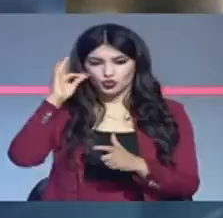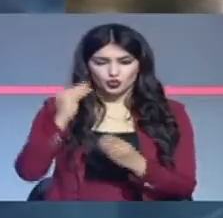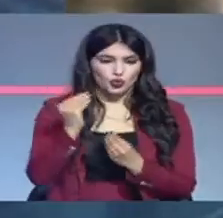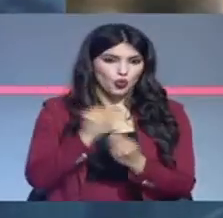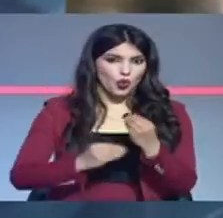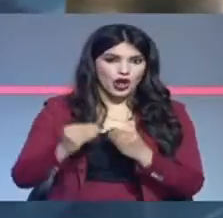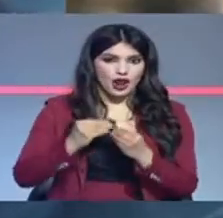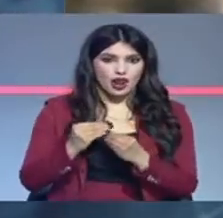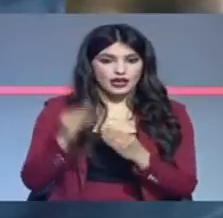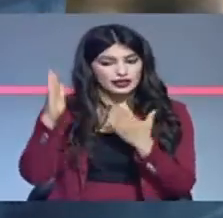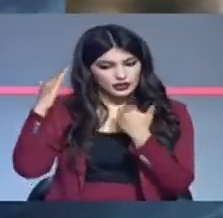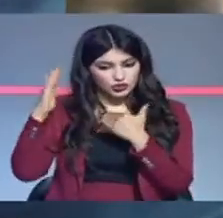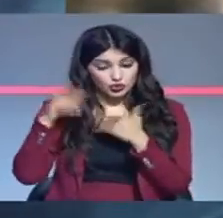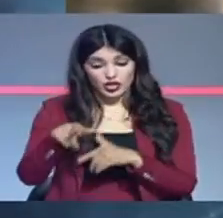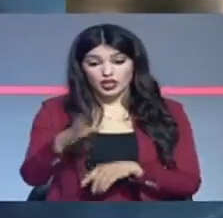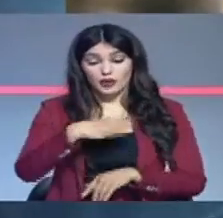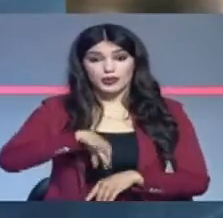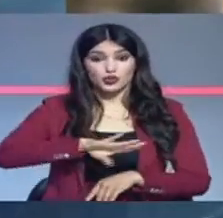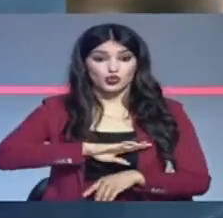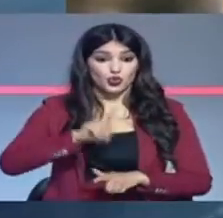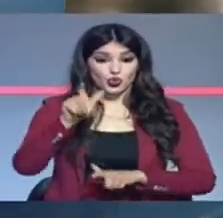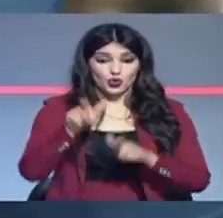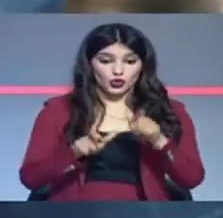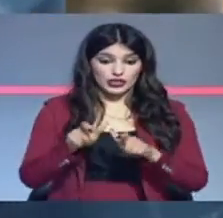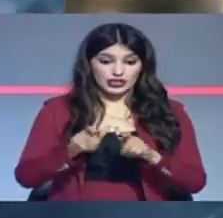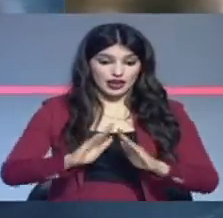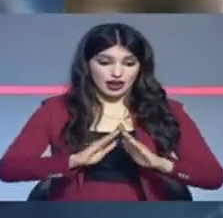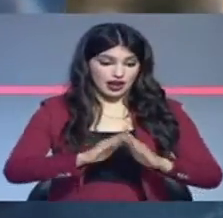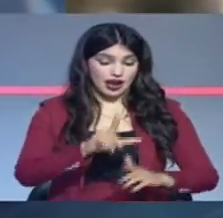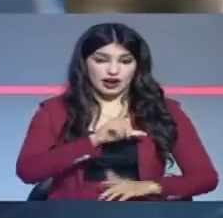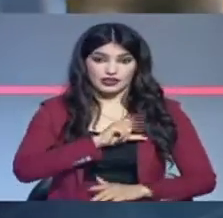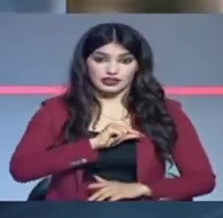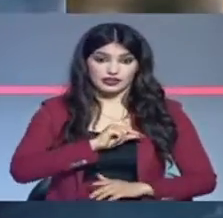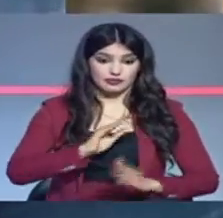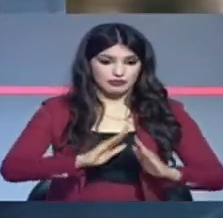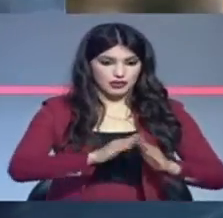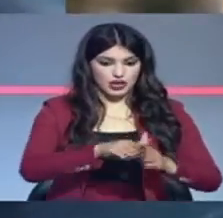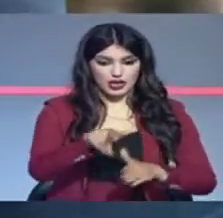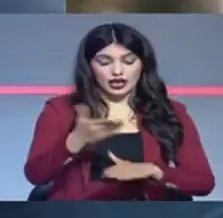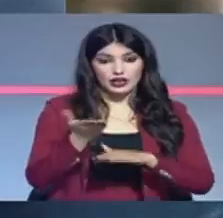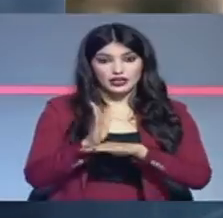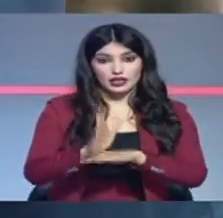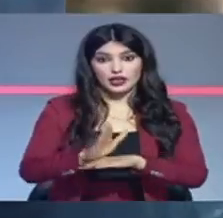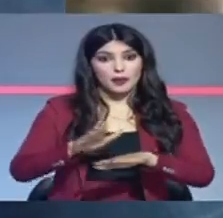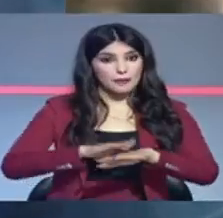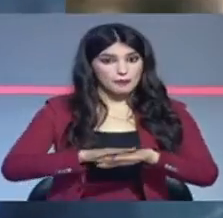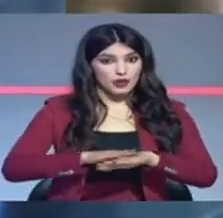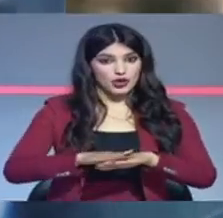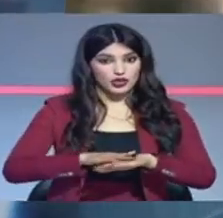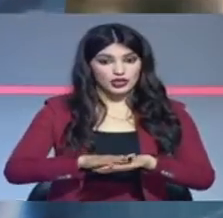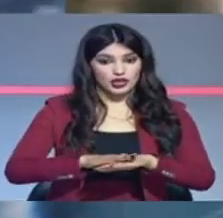هي مهمه اساسيه خاصه للحرس البحري وحاليا ان الموضوع ليكون في تقدم في